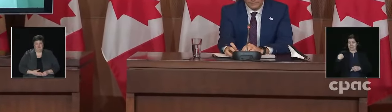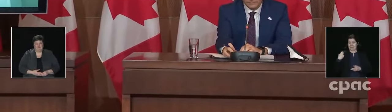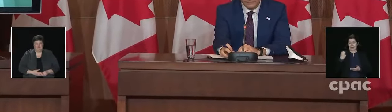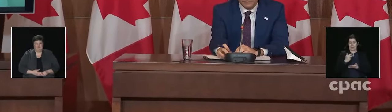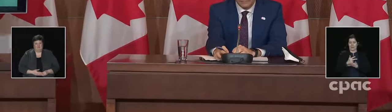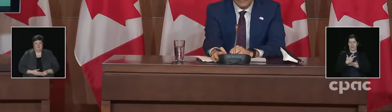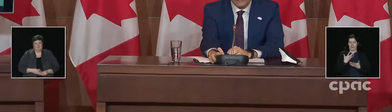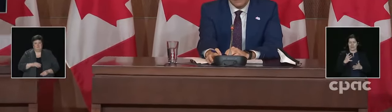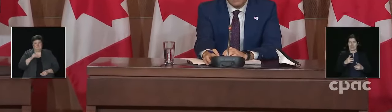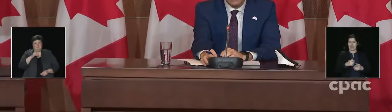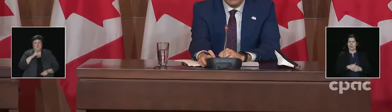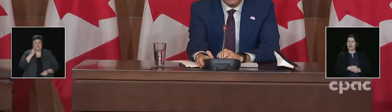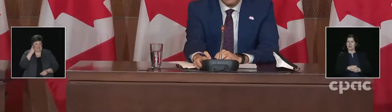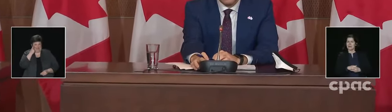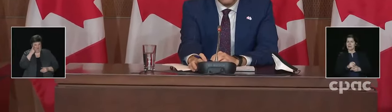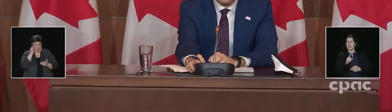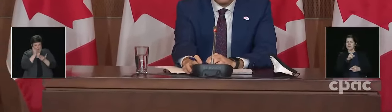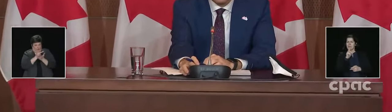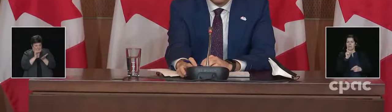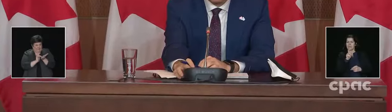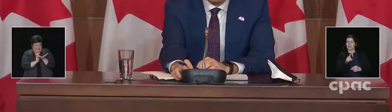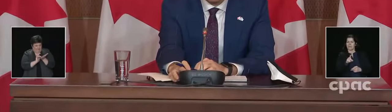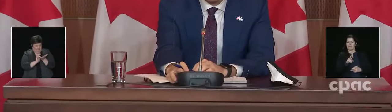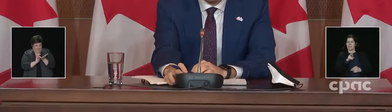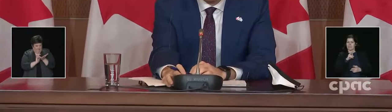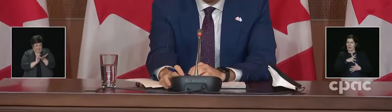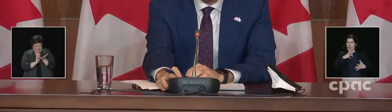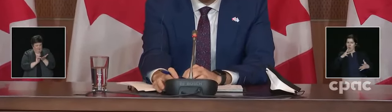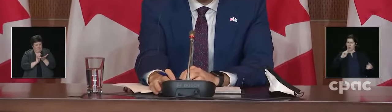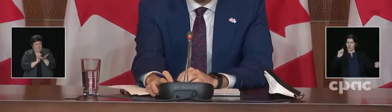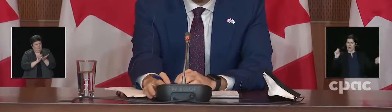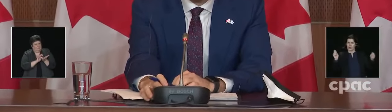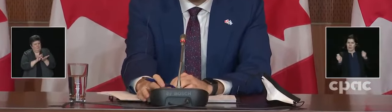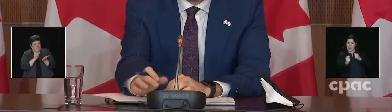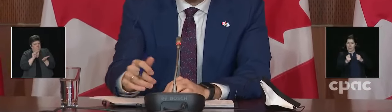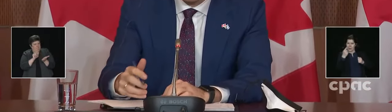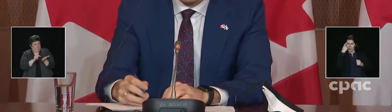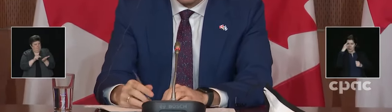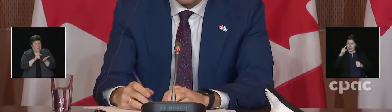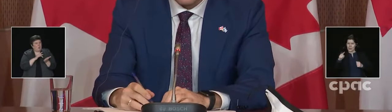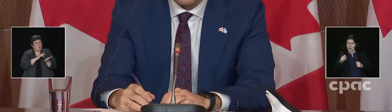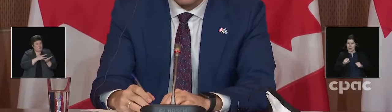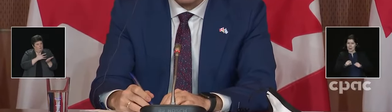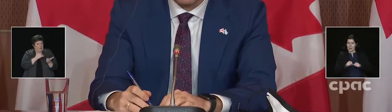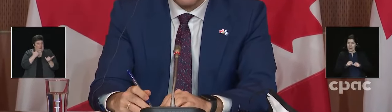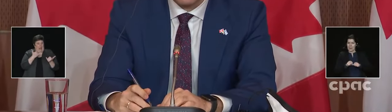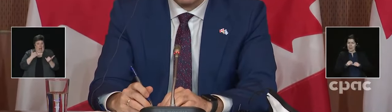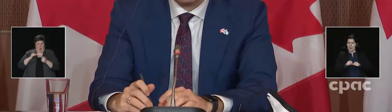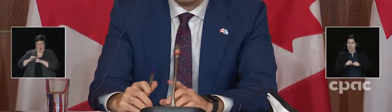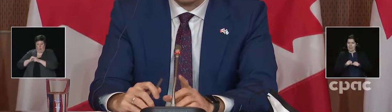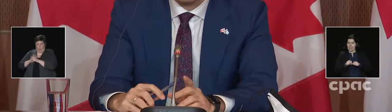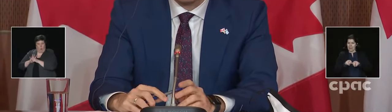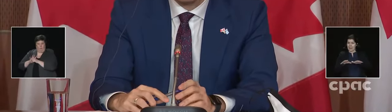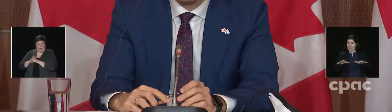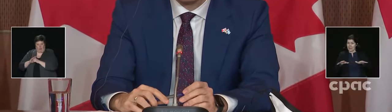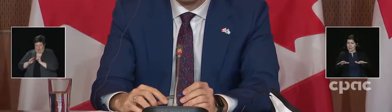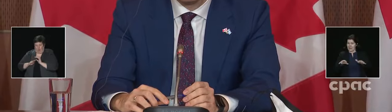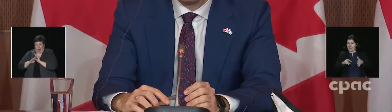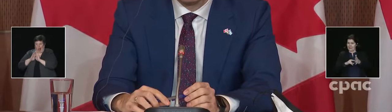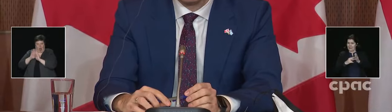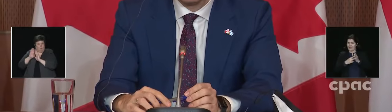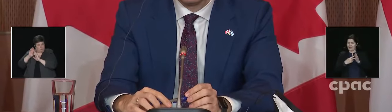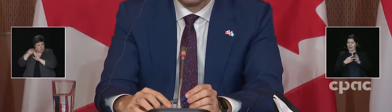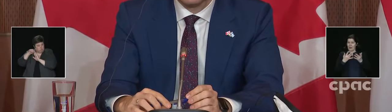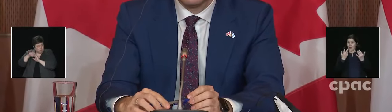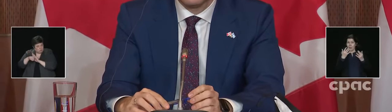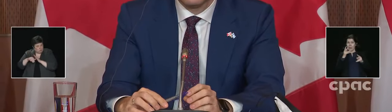parler d'un point tournant dans la pandémie? Est-ce que vous pensez que, justement, ça va nous aider à baisser les